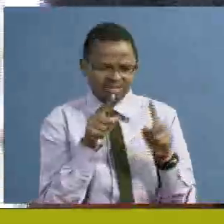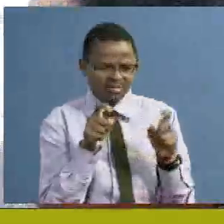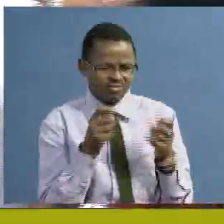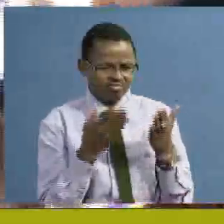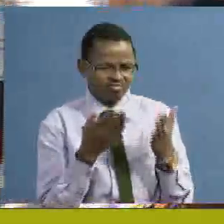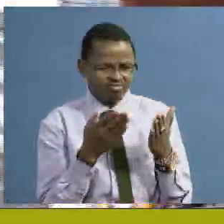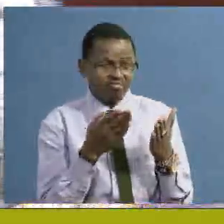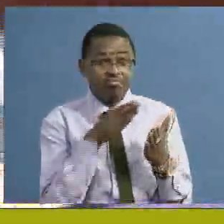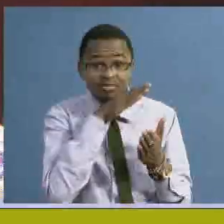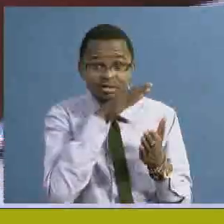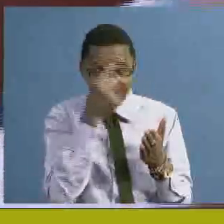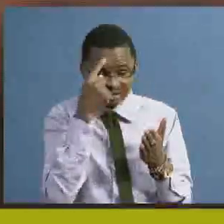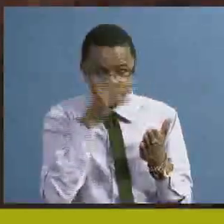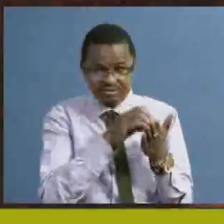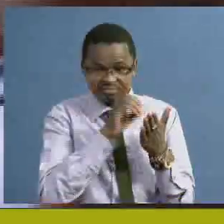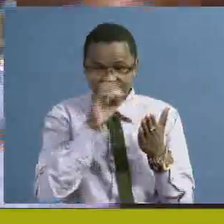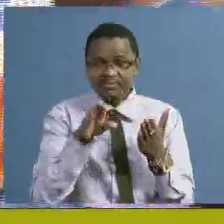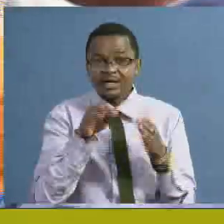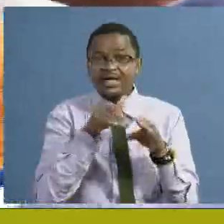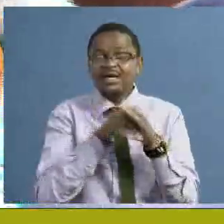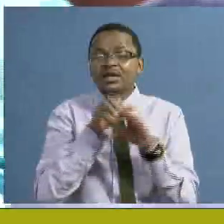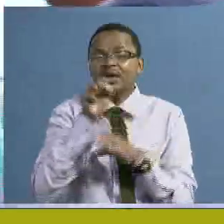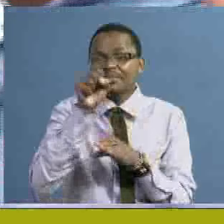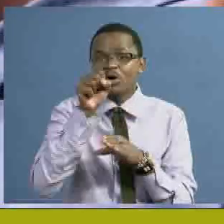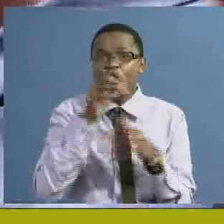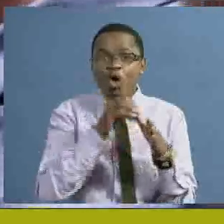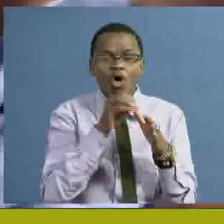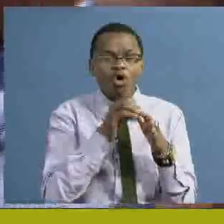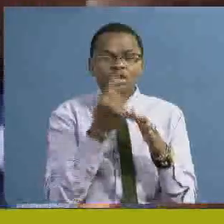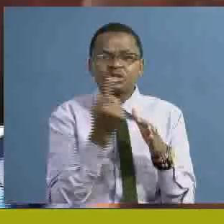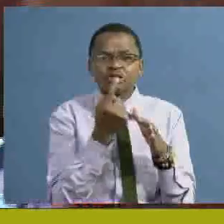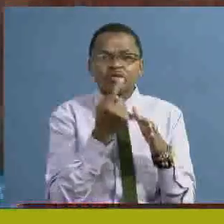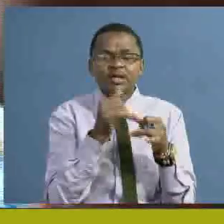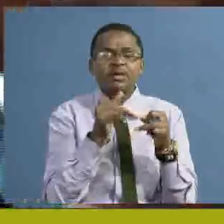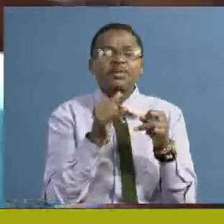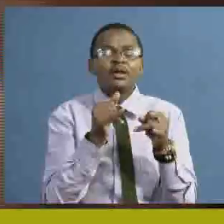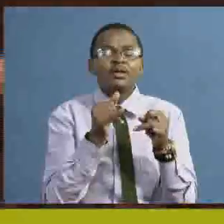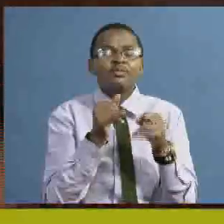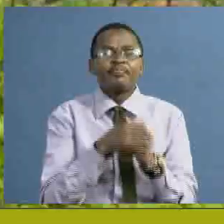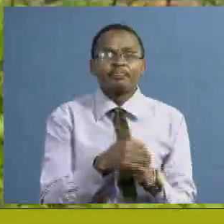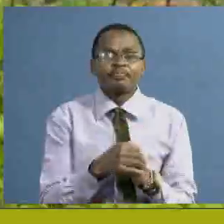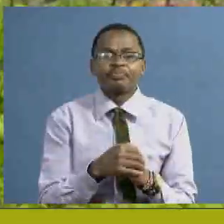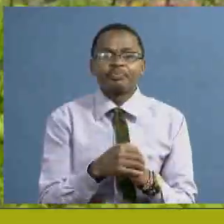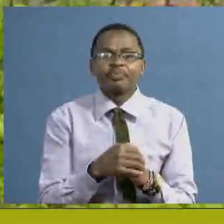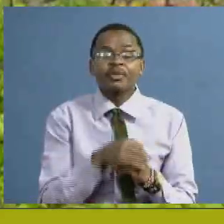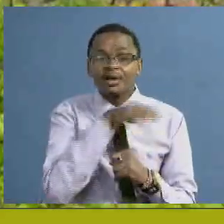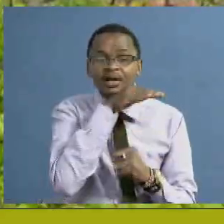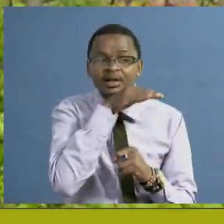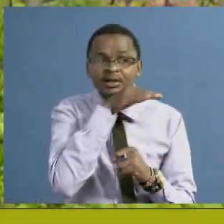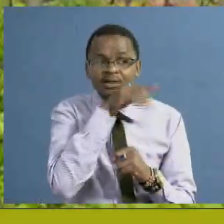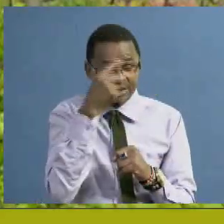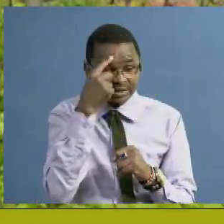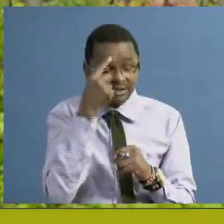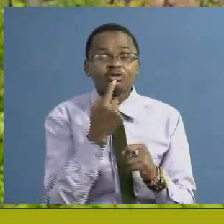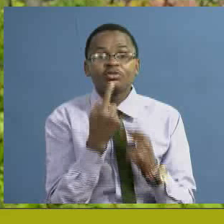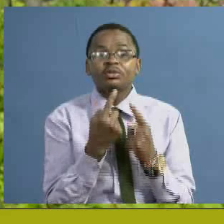ikiwa Odinga amejiondoa kabisa katika ulingo wa kisiasa au ni karata tu ya muda. Raila is a master of double